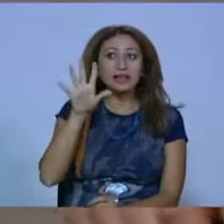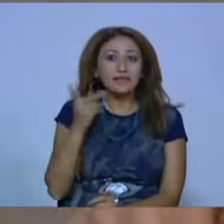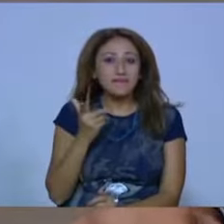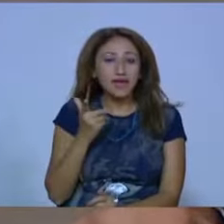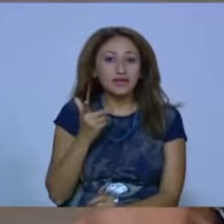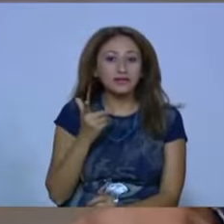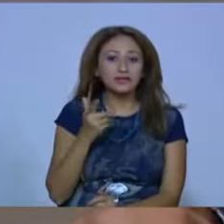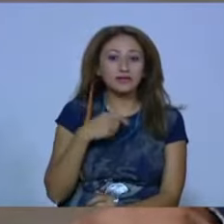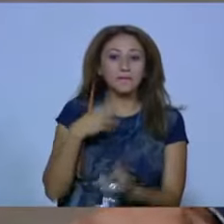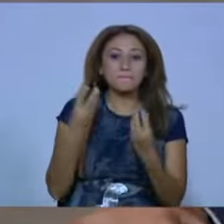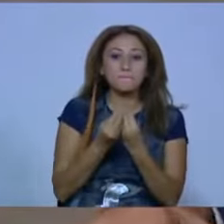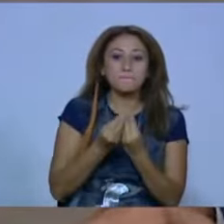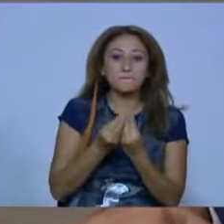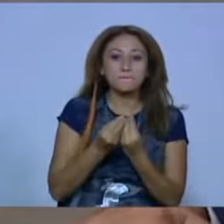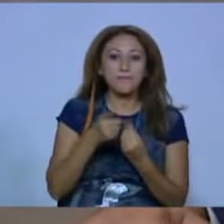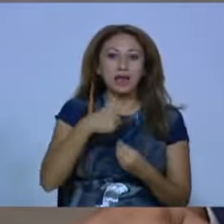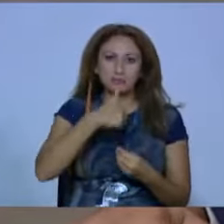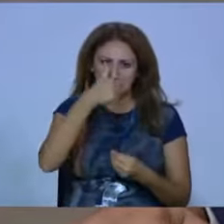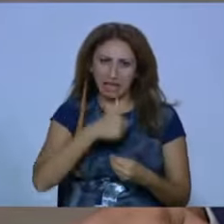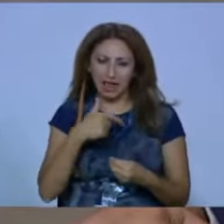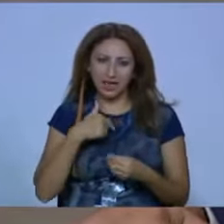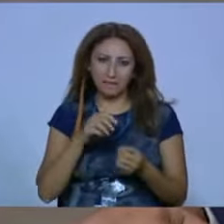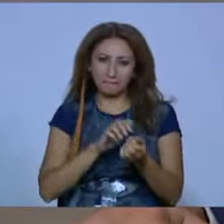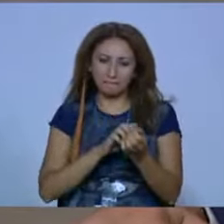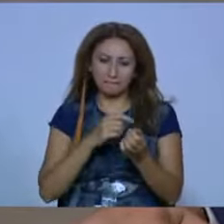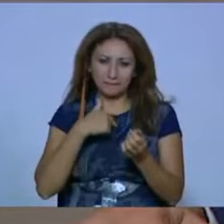ما مش عارف ايه معايا كريم. انا كنت بغير